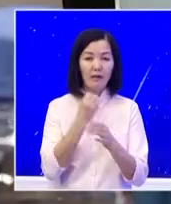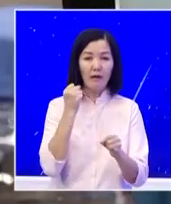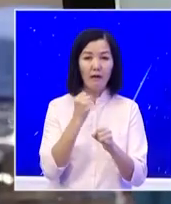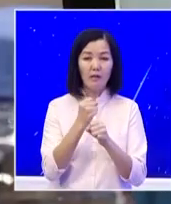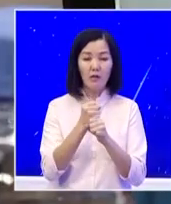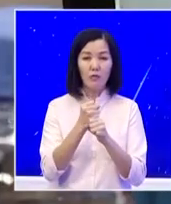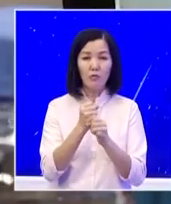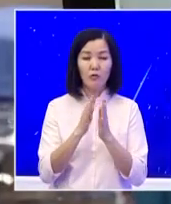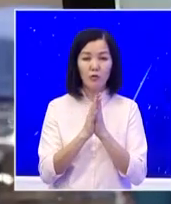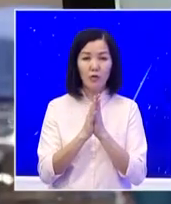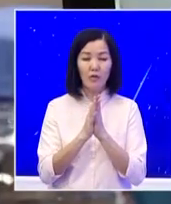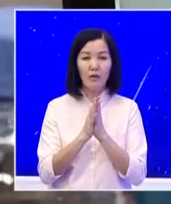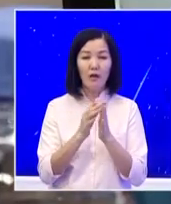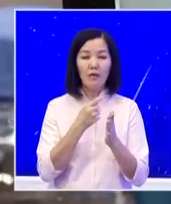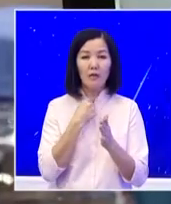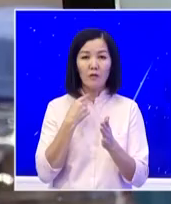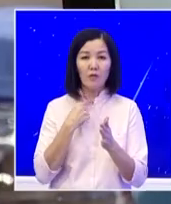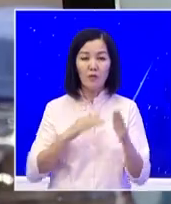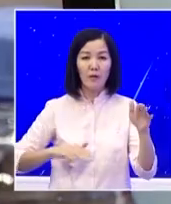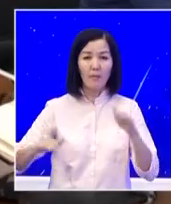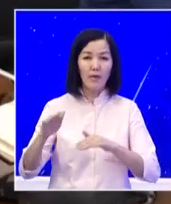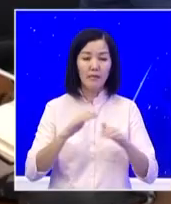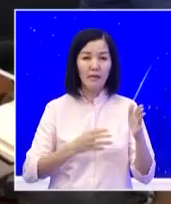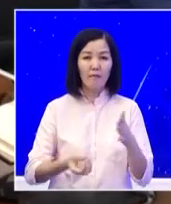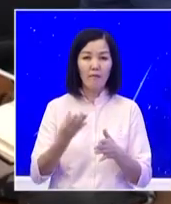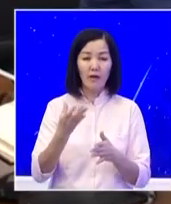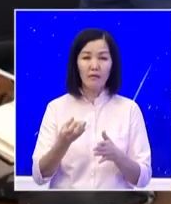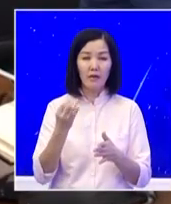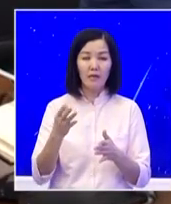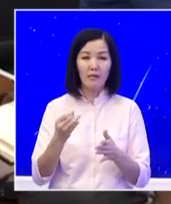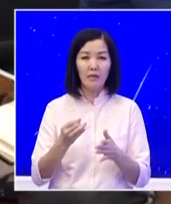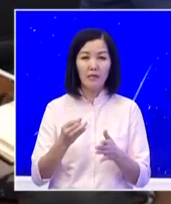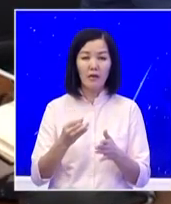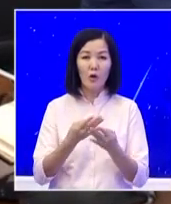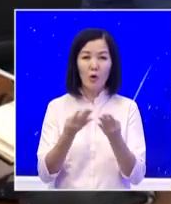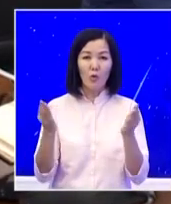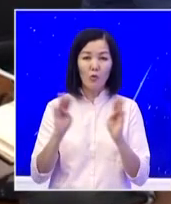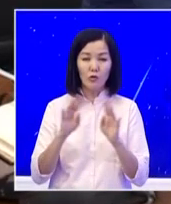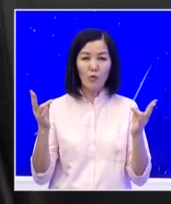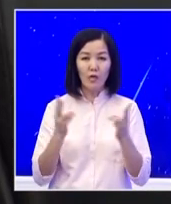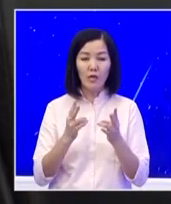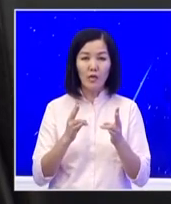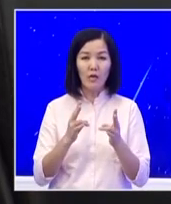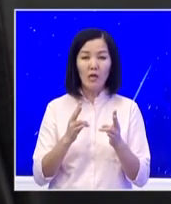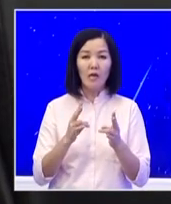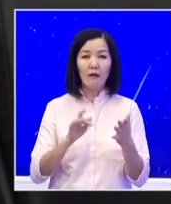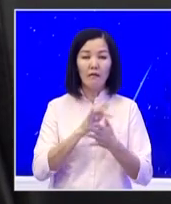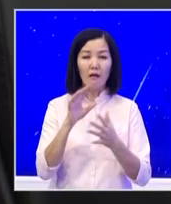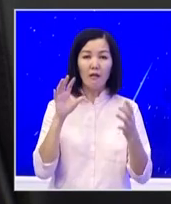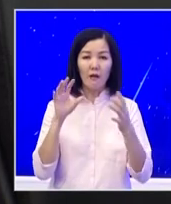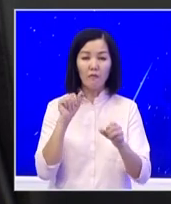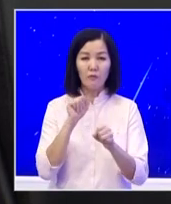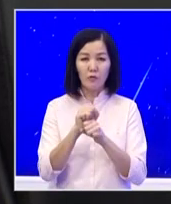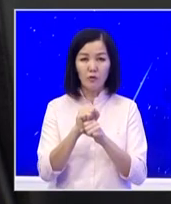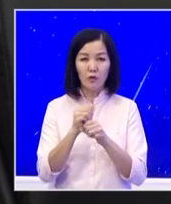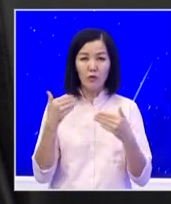рұқсат сұрады. Талдықорғанда мәселен бассейн, фонтан, саябақтар мен скверлерді қоршау керек деді. Тіпті қалалық автобустарды тоқтату